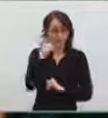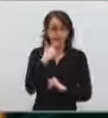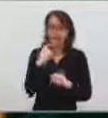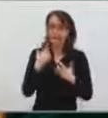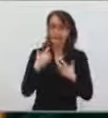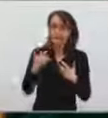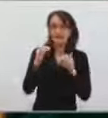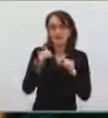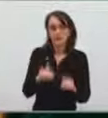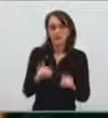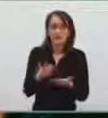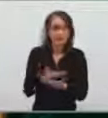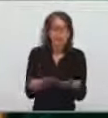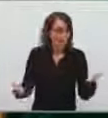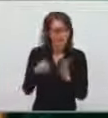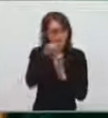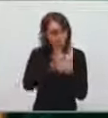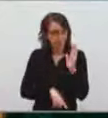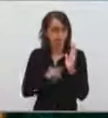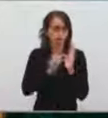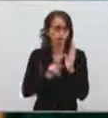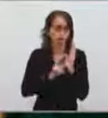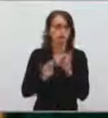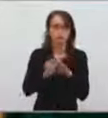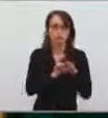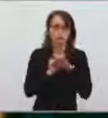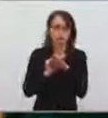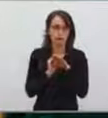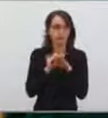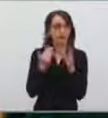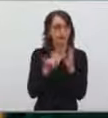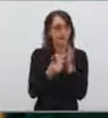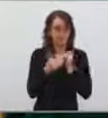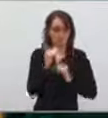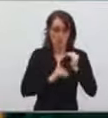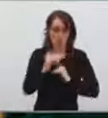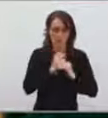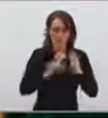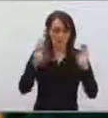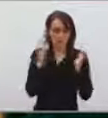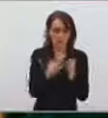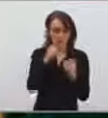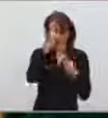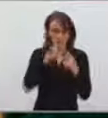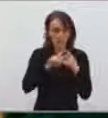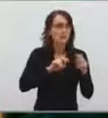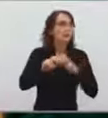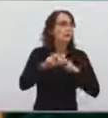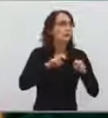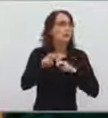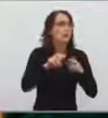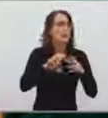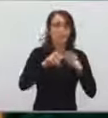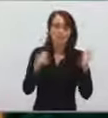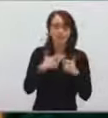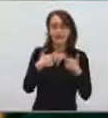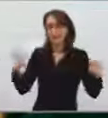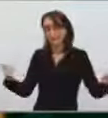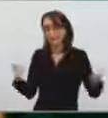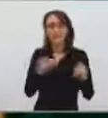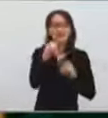quelques principes simples, à savoir que le schéma directeur de mobilité porte sur tous les modes de déplacement alternatifs à la